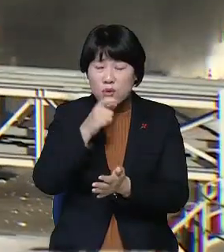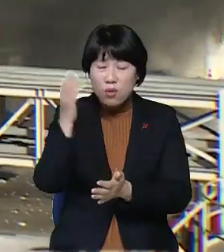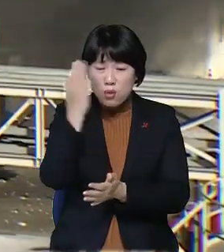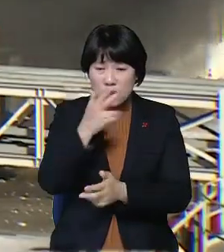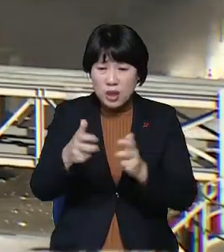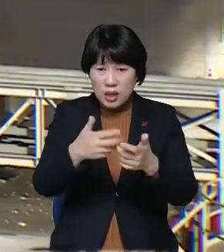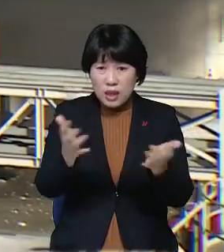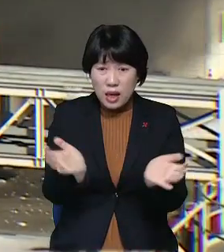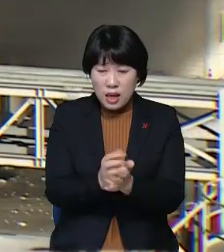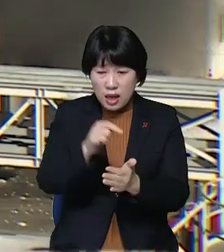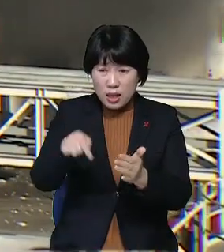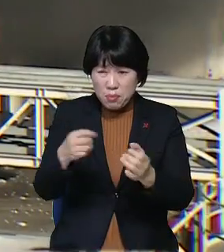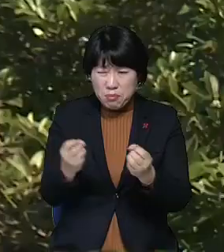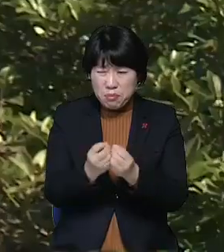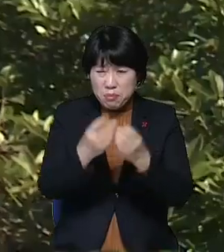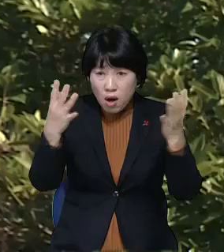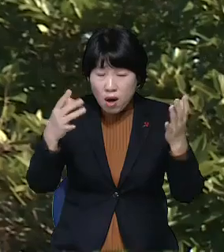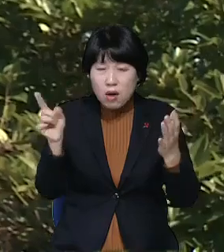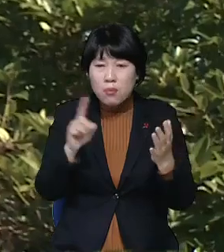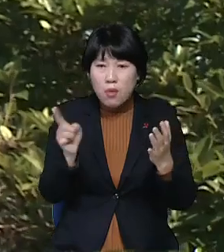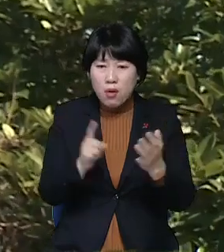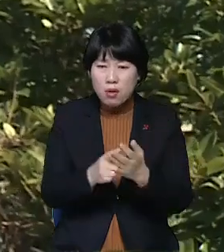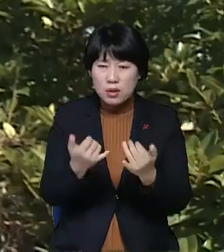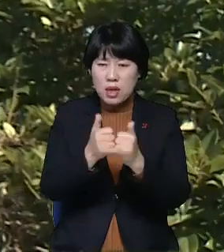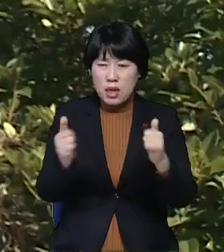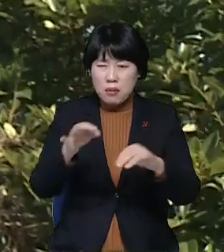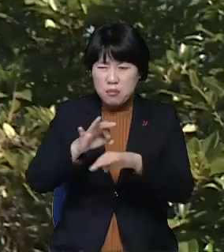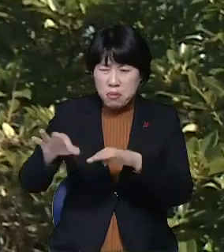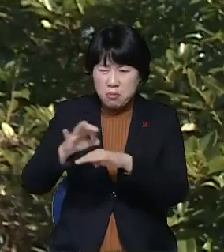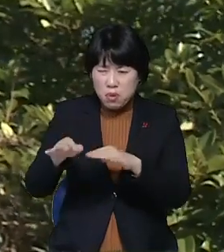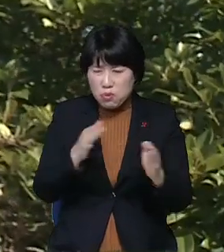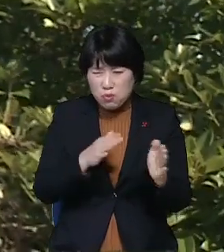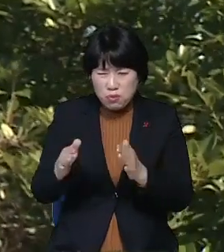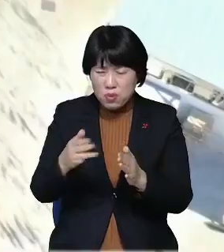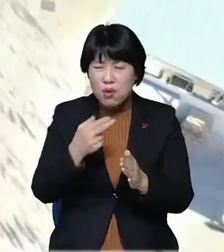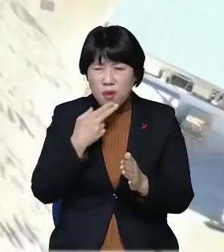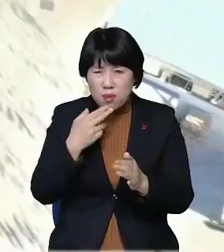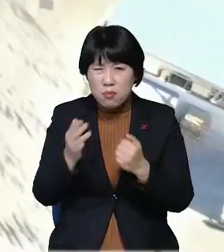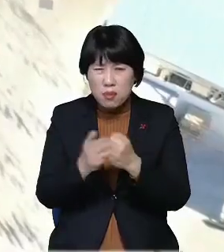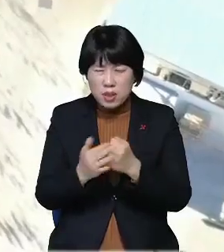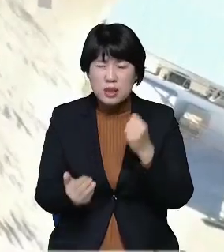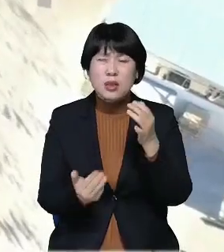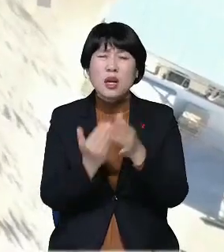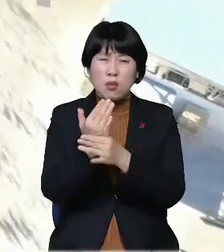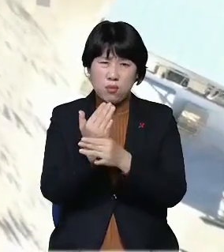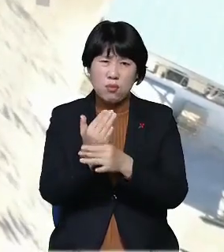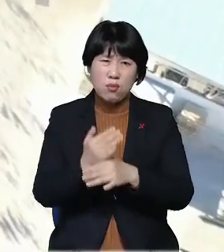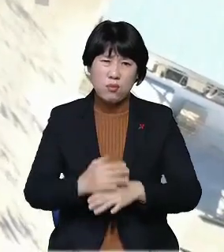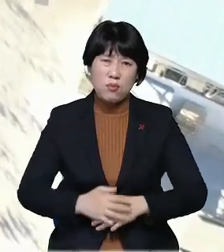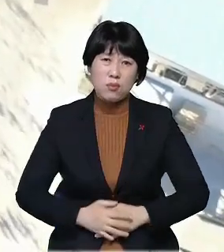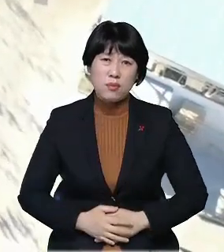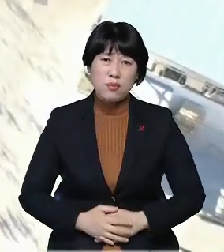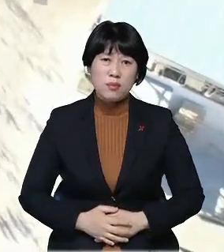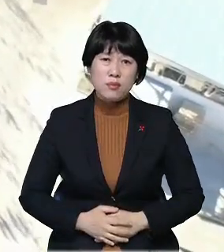폭발 사고도 시기의 문제였지 예견된 인재였다는 지적입니다. KBC 박승현입니다.